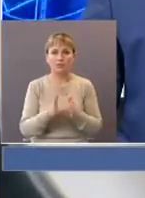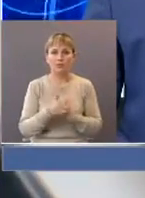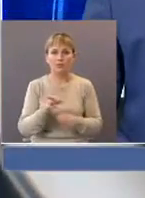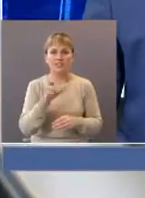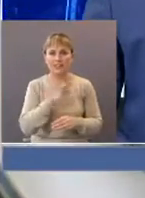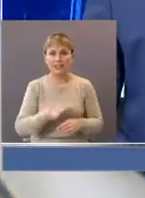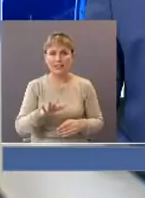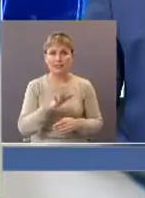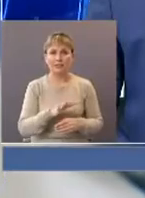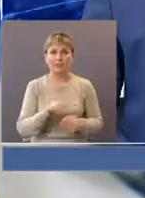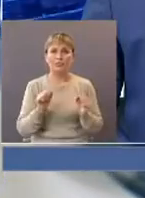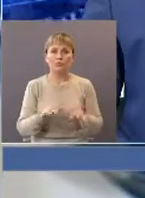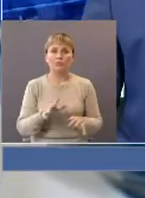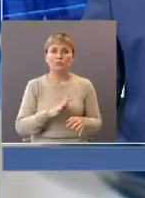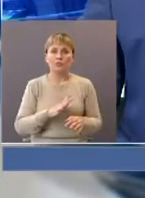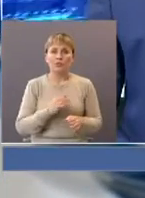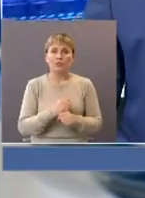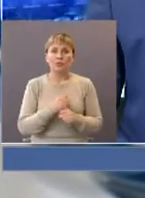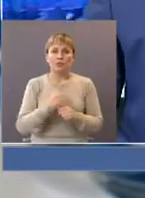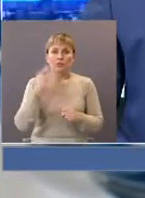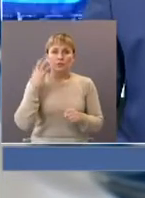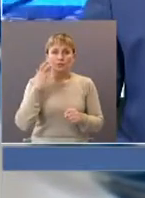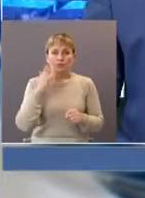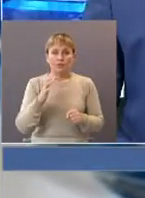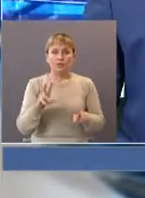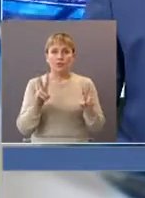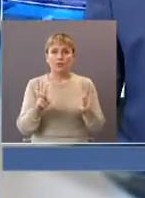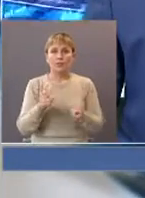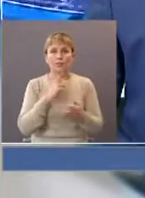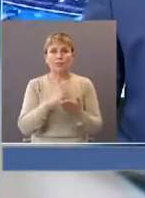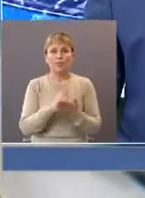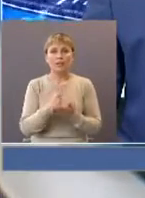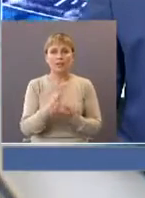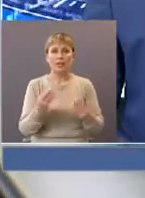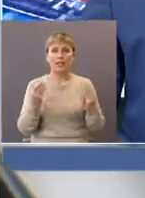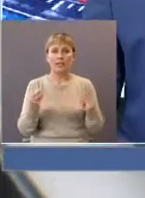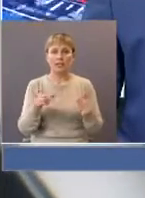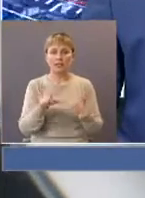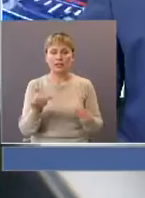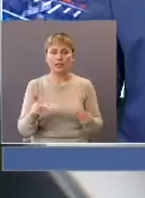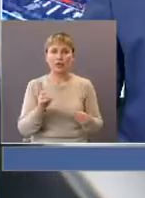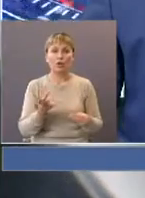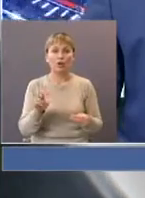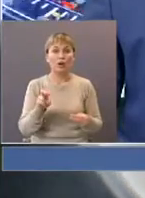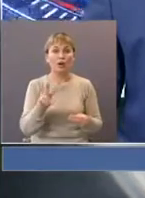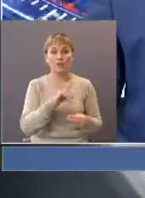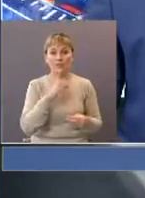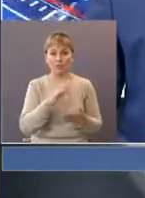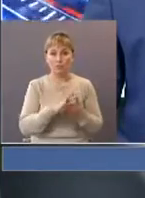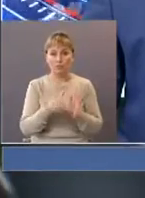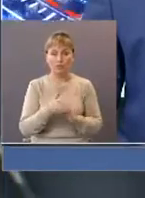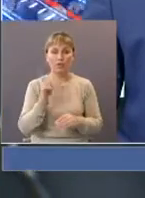каким-то образом, может быть, сделать черный пиар для политической элиты. Но, как мы видим, ситуация пока